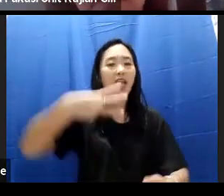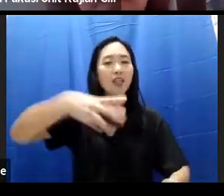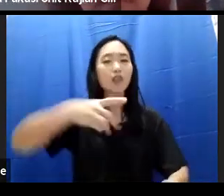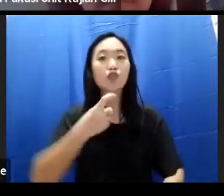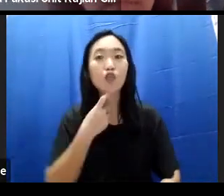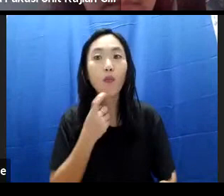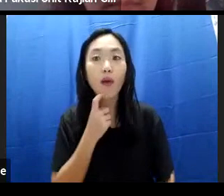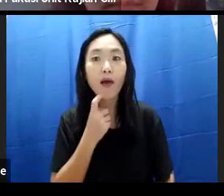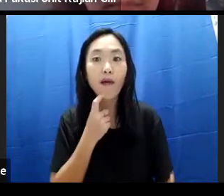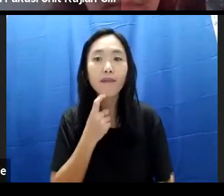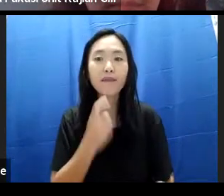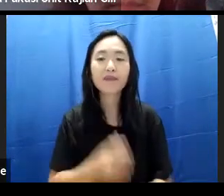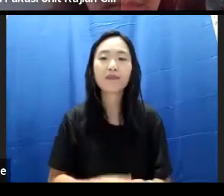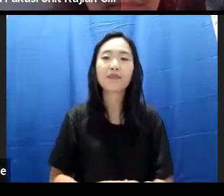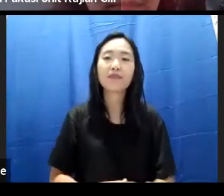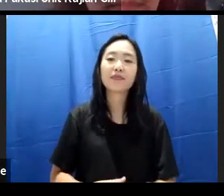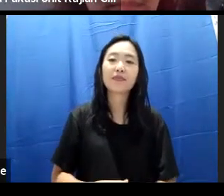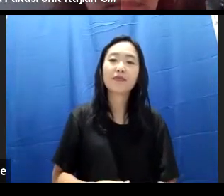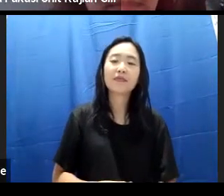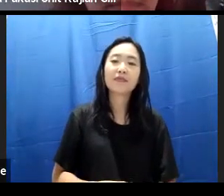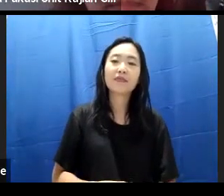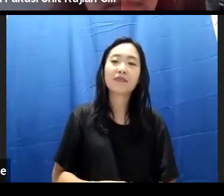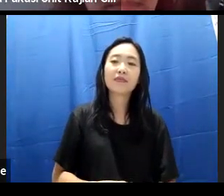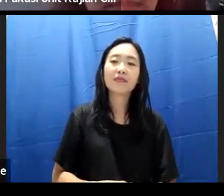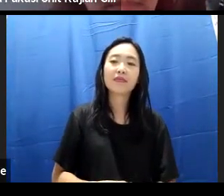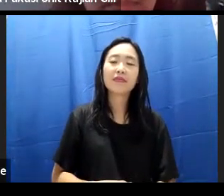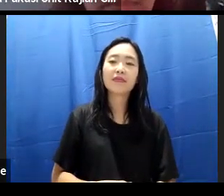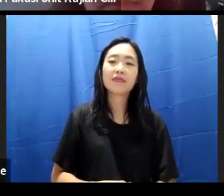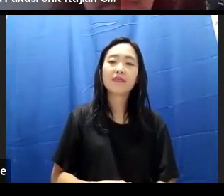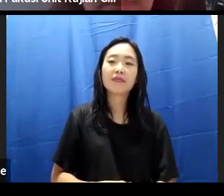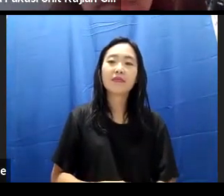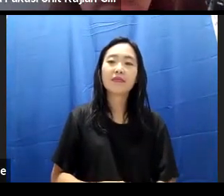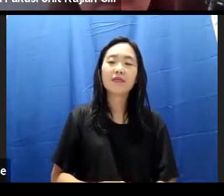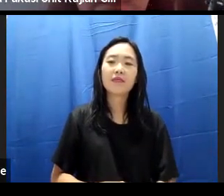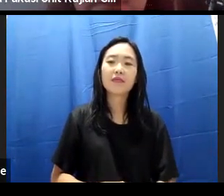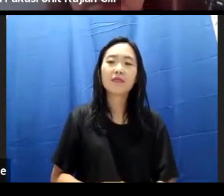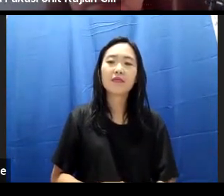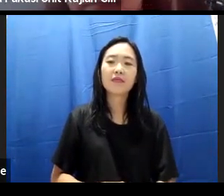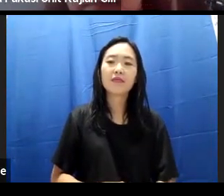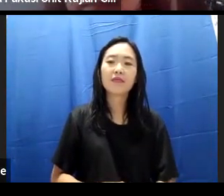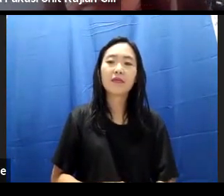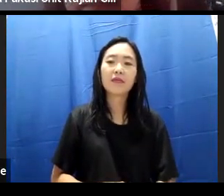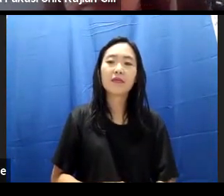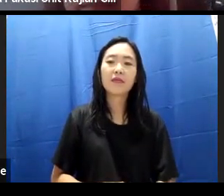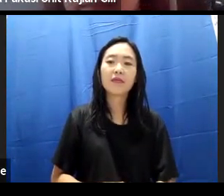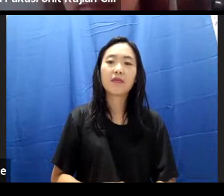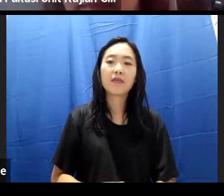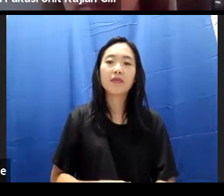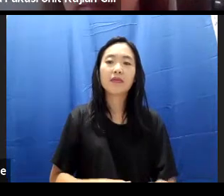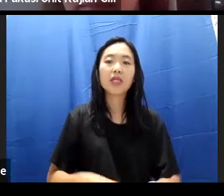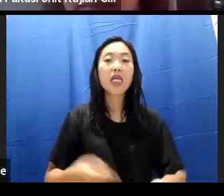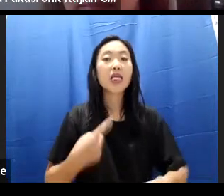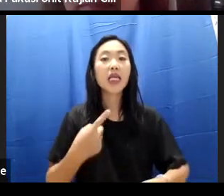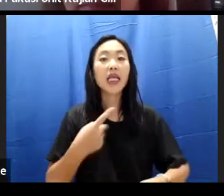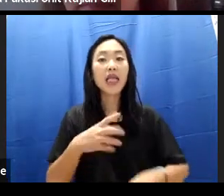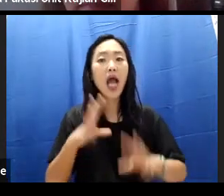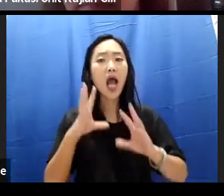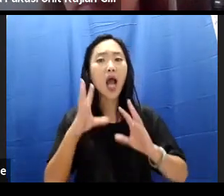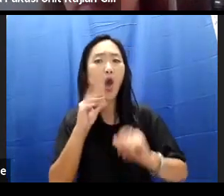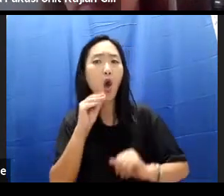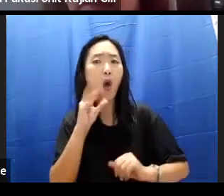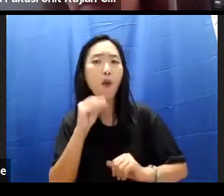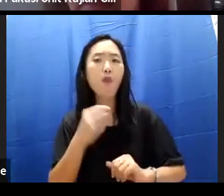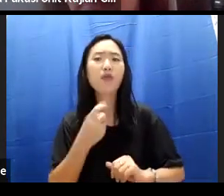safe ya kalau bicara isu, sebab kadang-kadang kita bicara isu tentang hak-hak kita itu dipolitisir. Jadi kalau